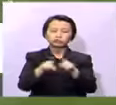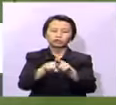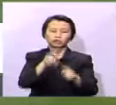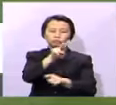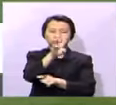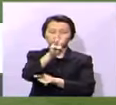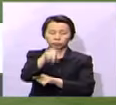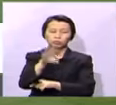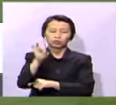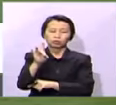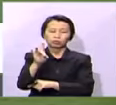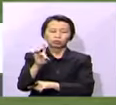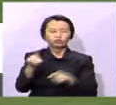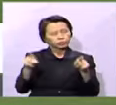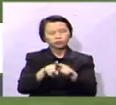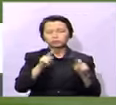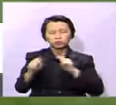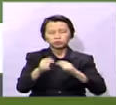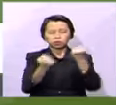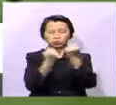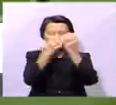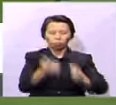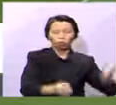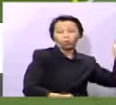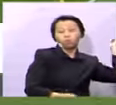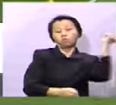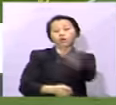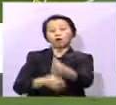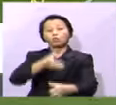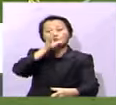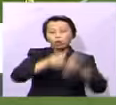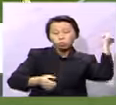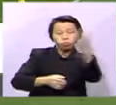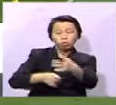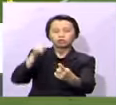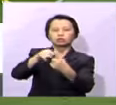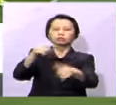26 Ogos lalu. Juga tindakan penyokong membaling botol minuman ke